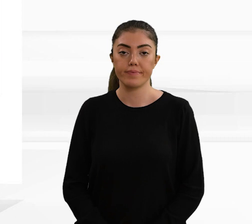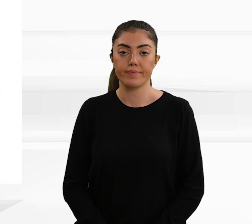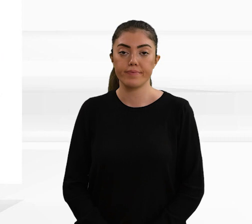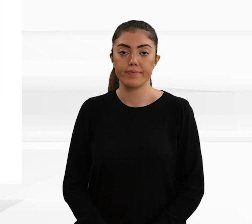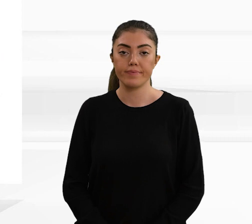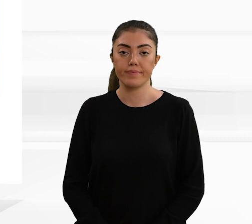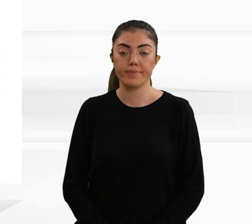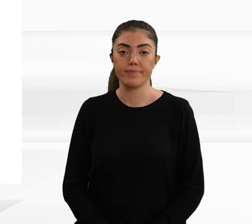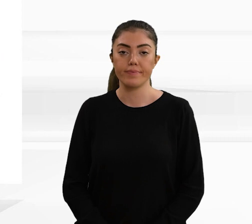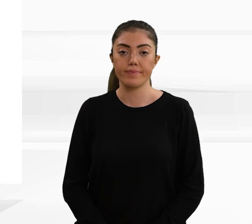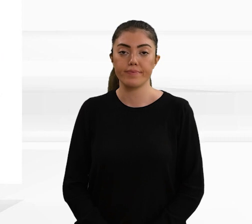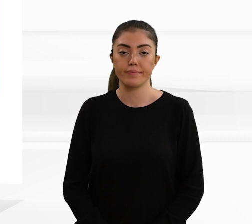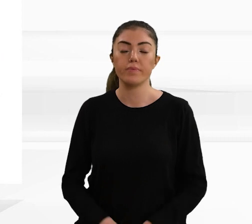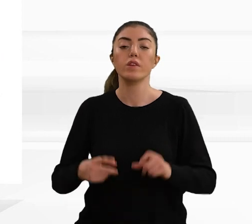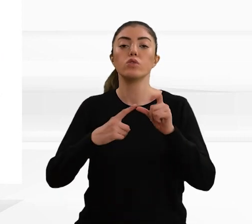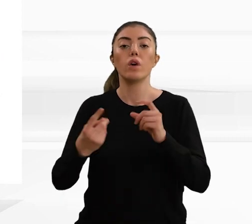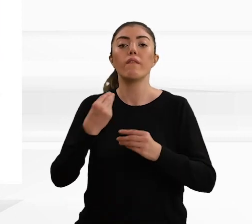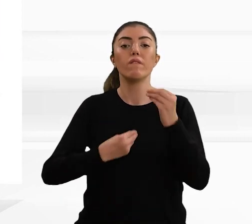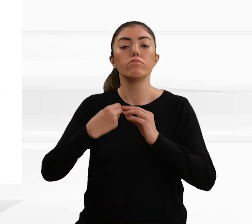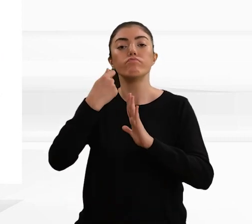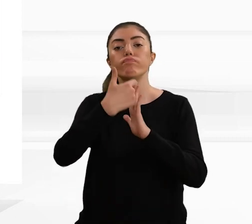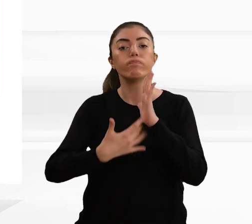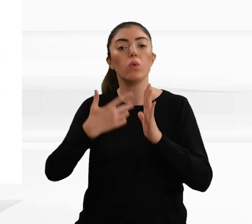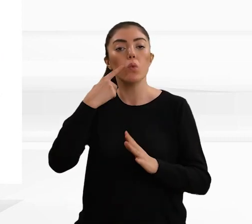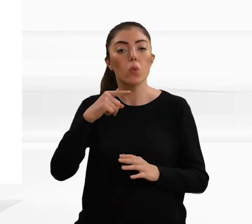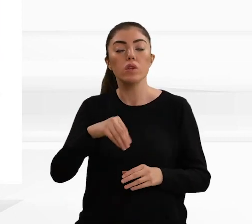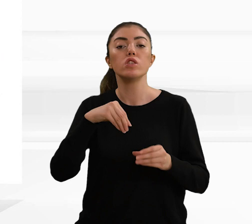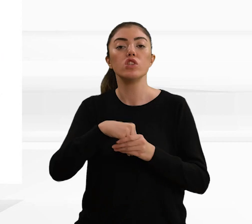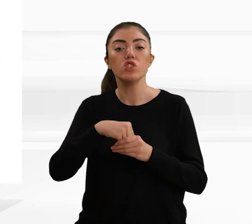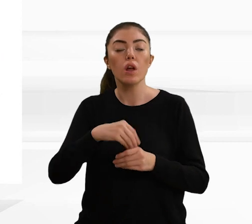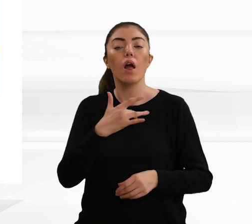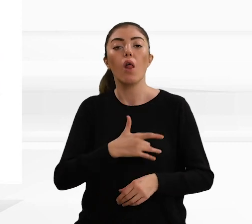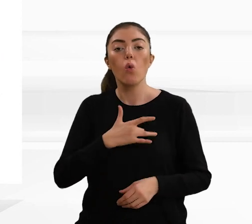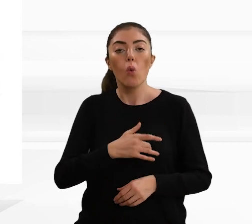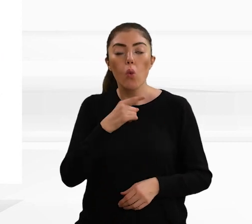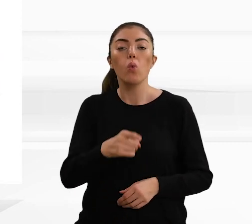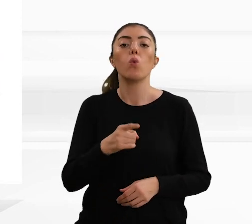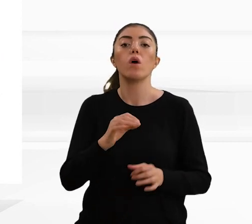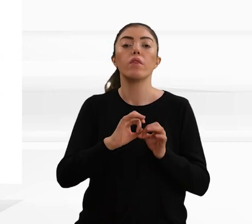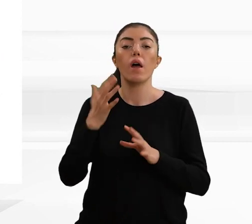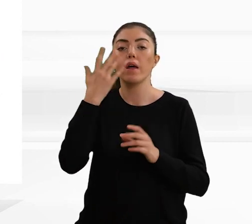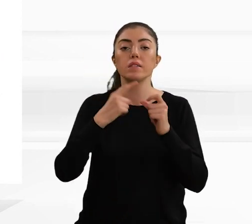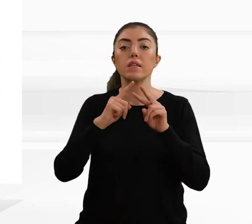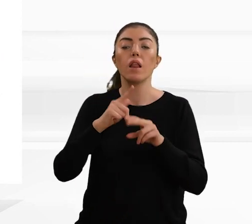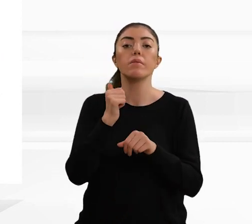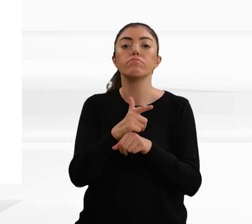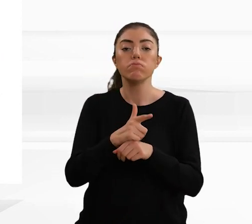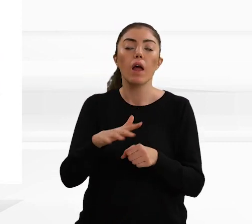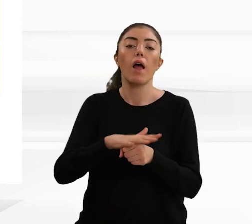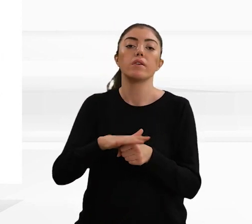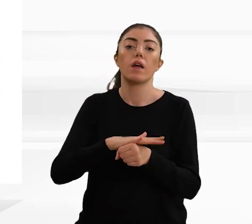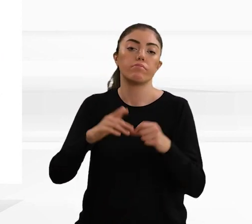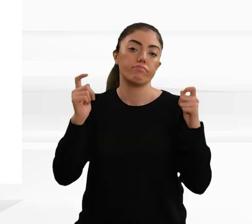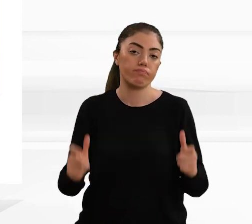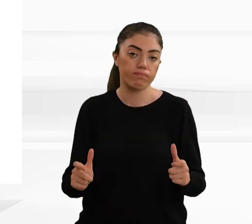bir soruna verilen seçeneklerde İç Anadolu Karasal iklimin de yer alan İlkay